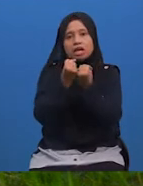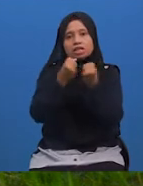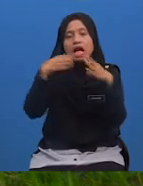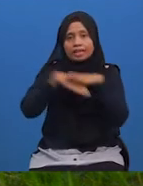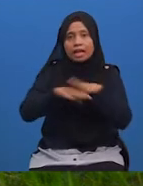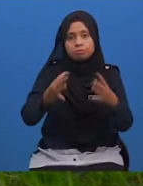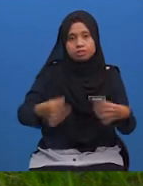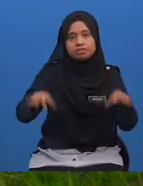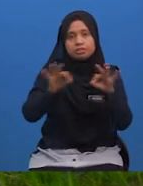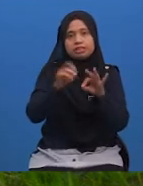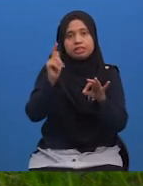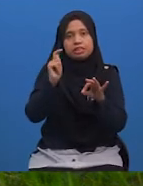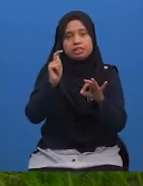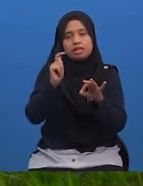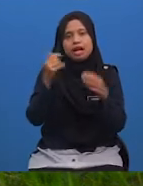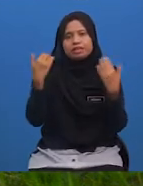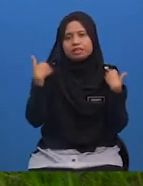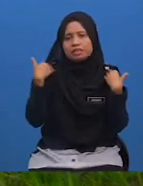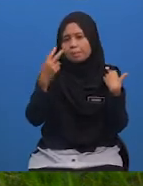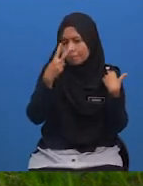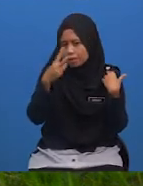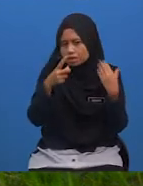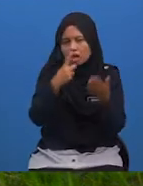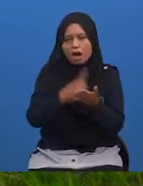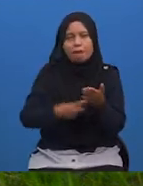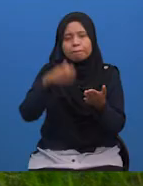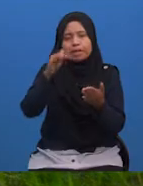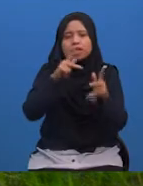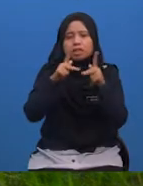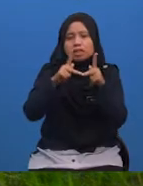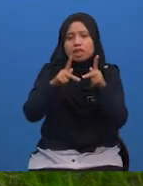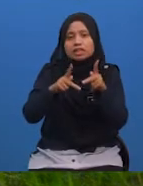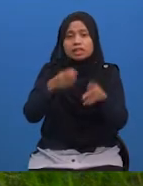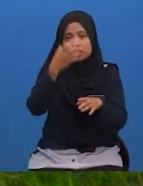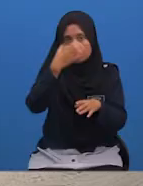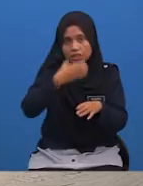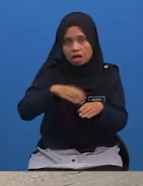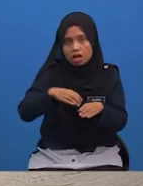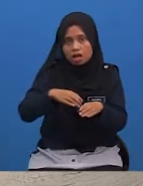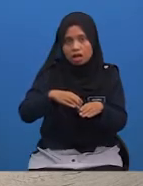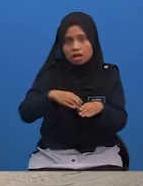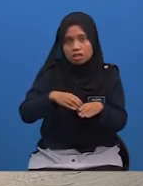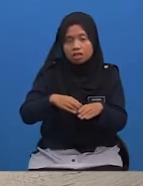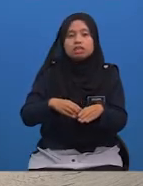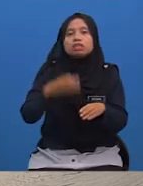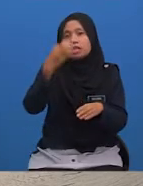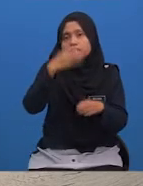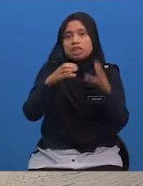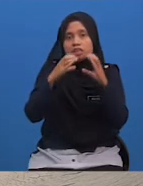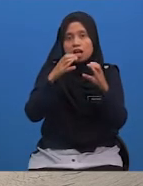Dalam cerita tadi, perasan tak apa yang dikatakan oleh Sang Gajah? Sang Gajah